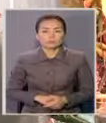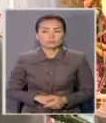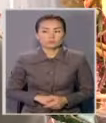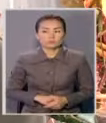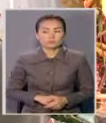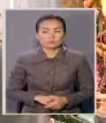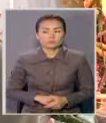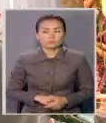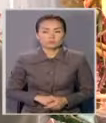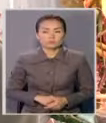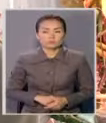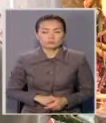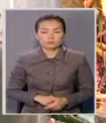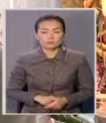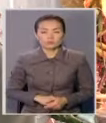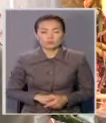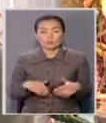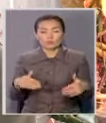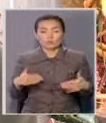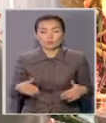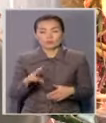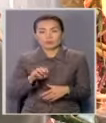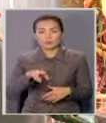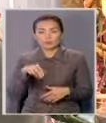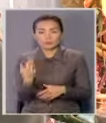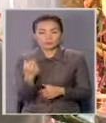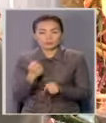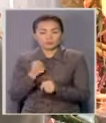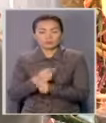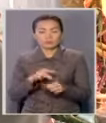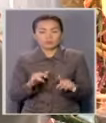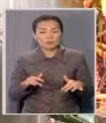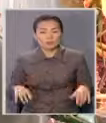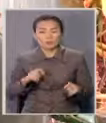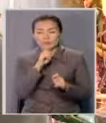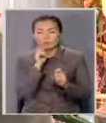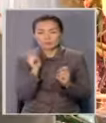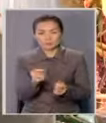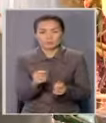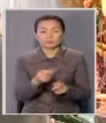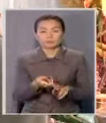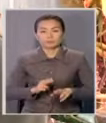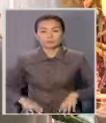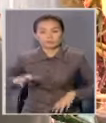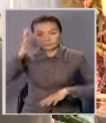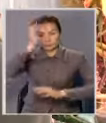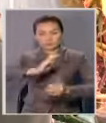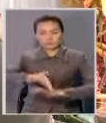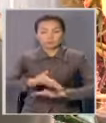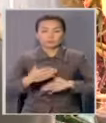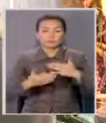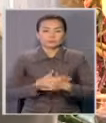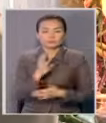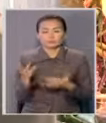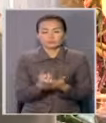производства фабрики Шиммер. Колледжге неміс фабрикасының өнімі рояльды сыйға тарттық. Біз осы академиядан болашақ